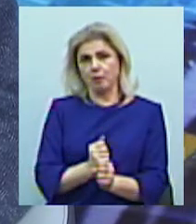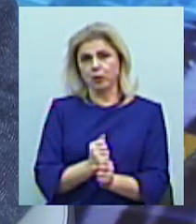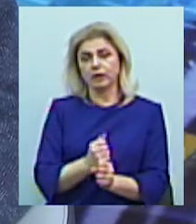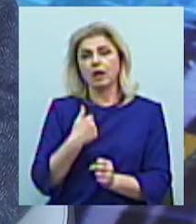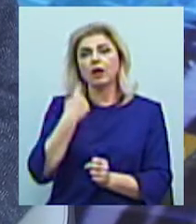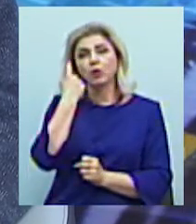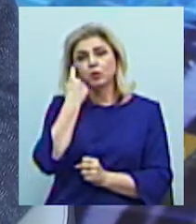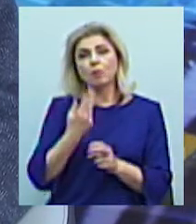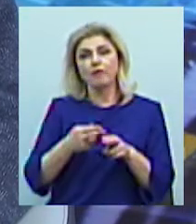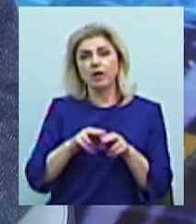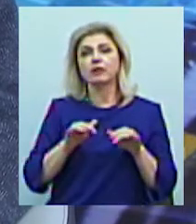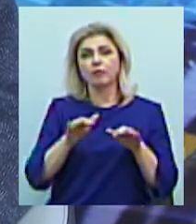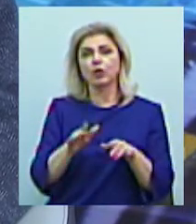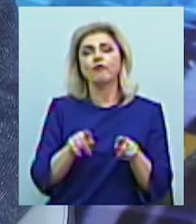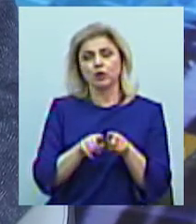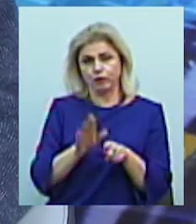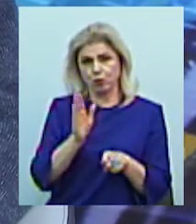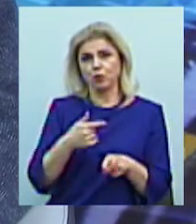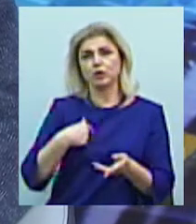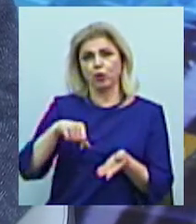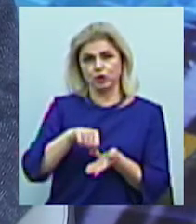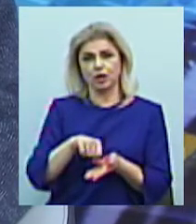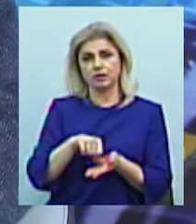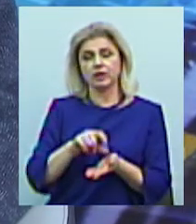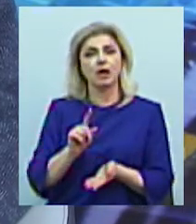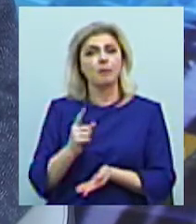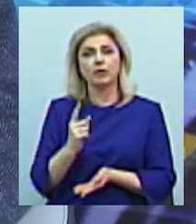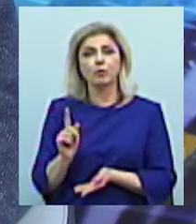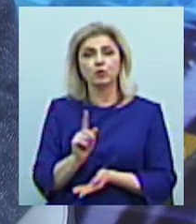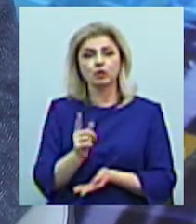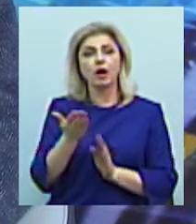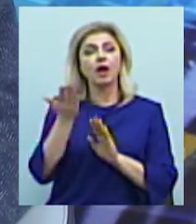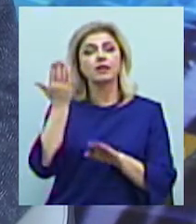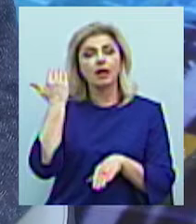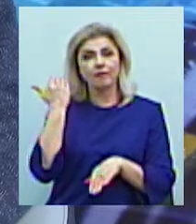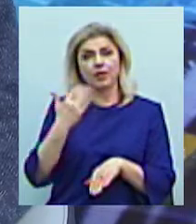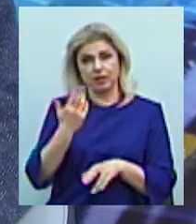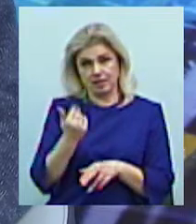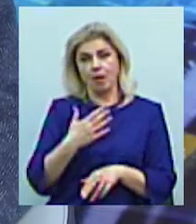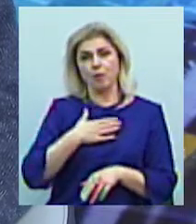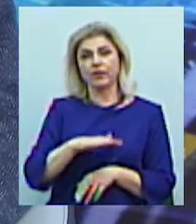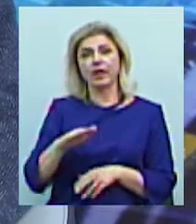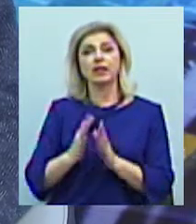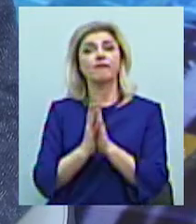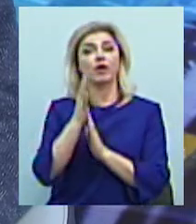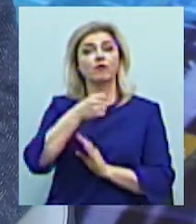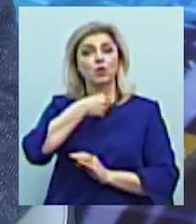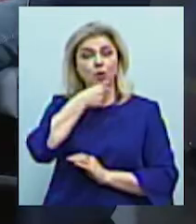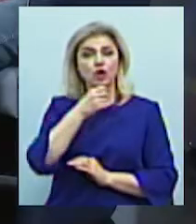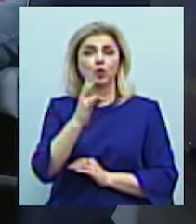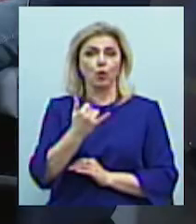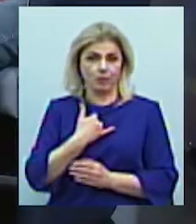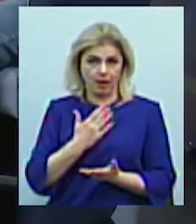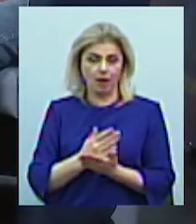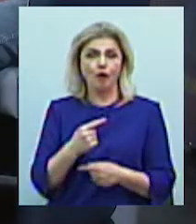я думаю, я в этом процессе все равно буду участвовать. Потому что, да, у меня дети уже взрослые, юристы, но у меня есть